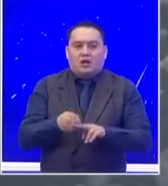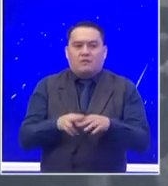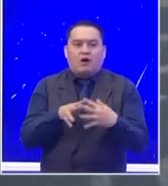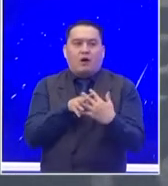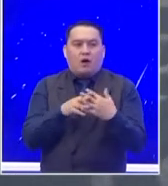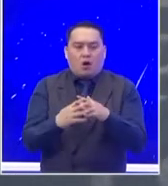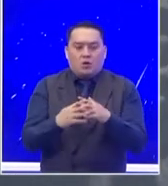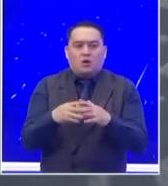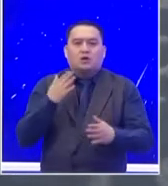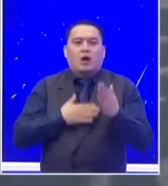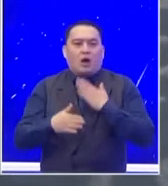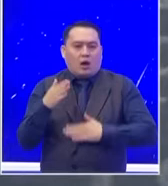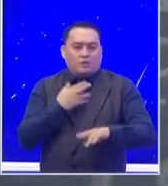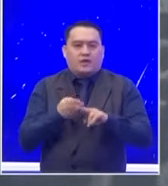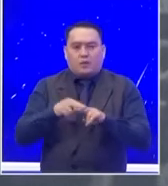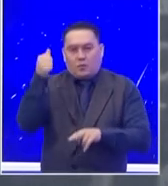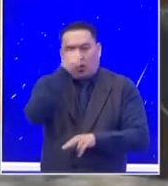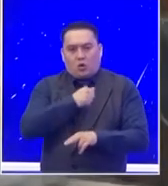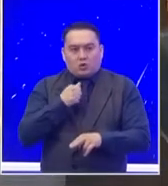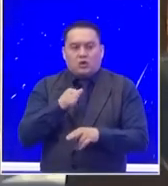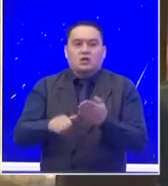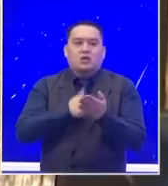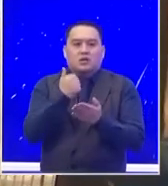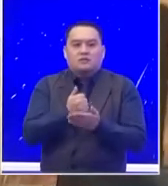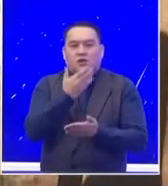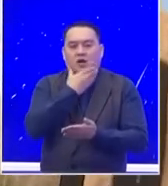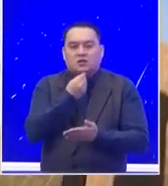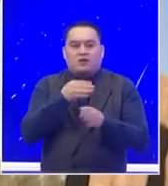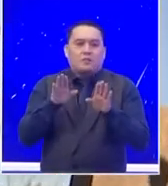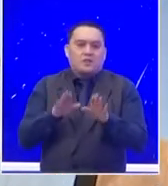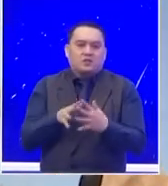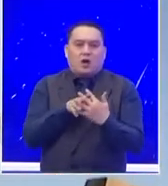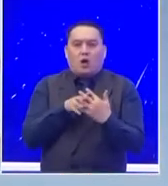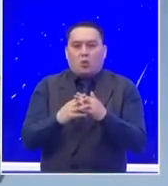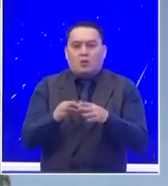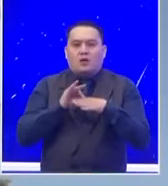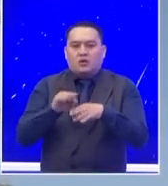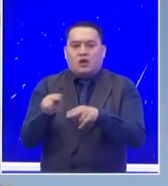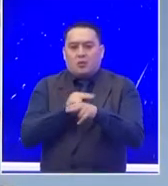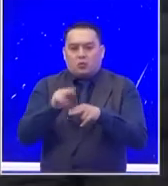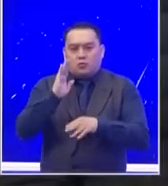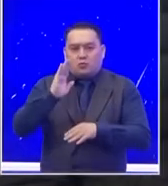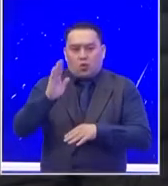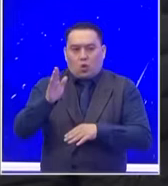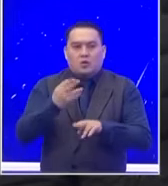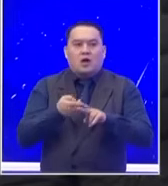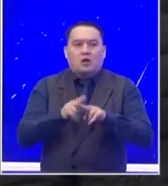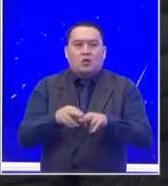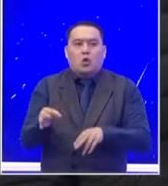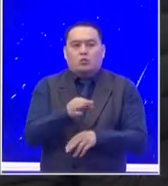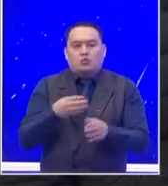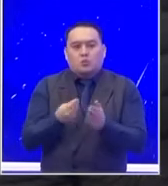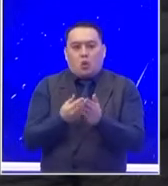аула. Теперь на радость сельчанам в этом году одна из главных достопримечательностей аула пройдет капитальный ремонт. На это из